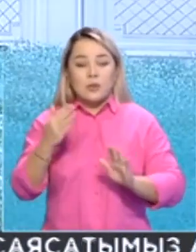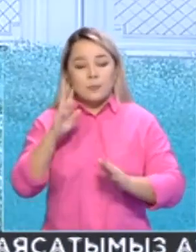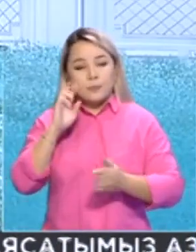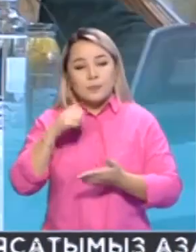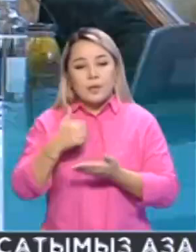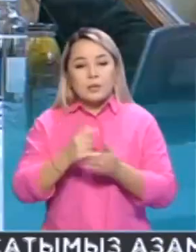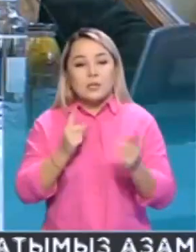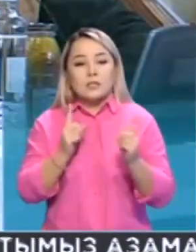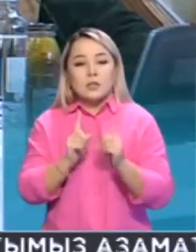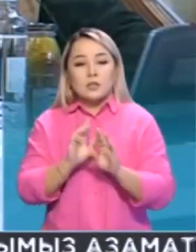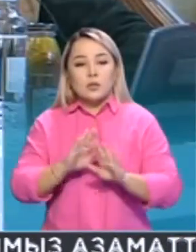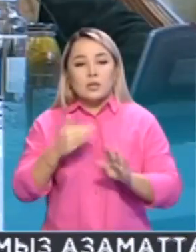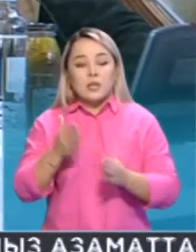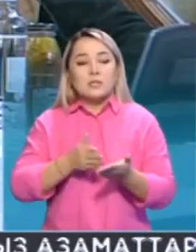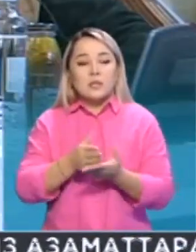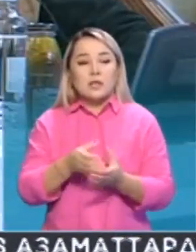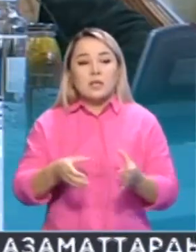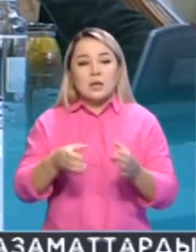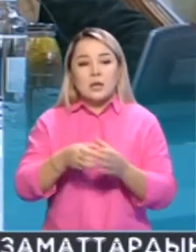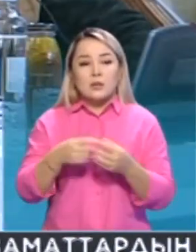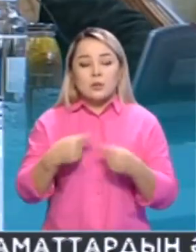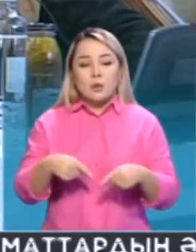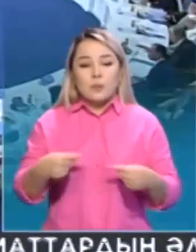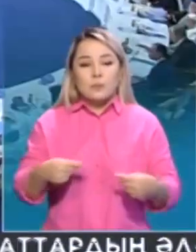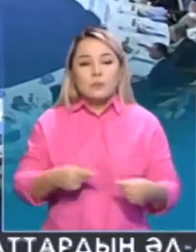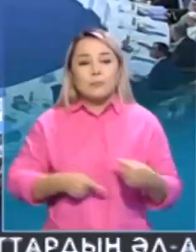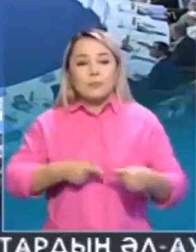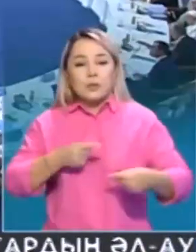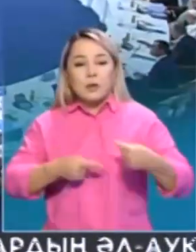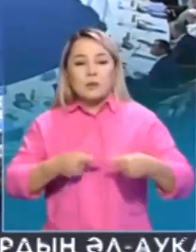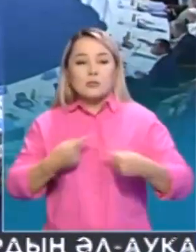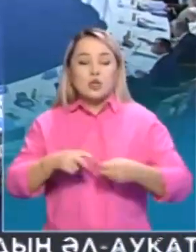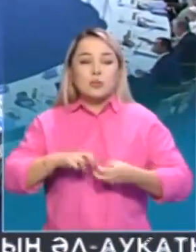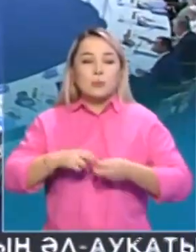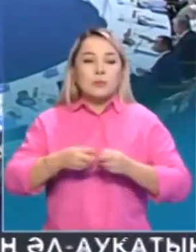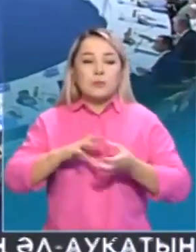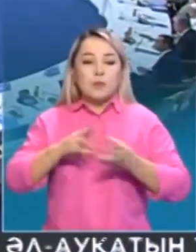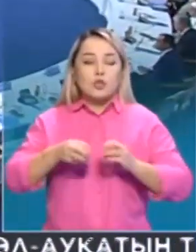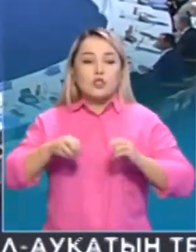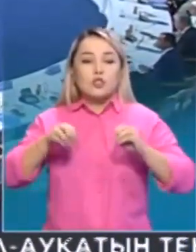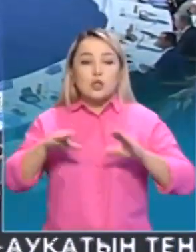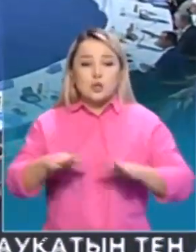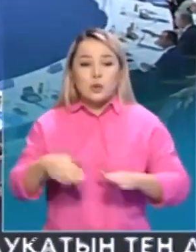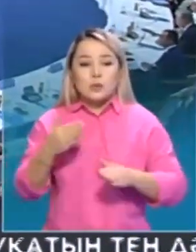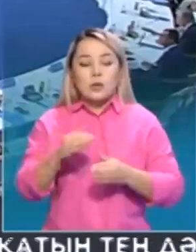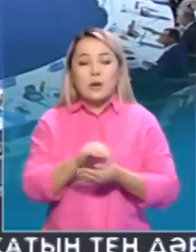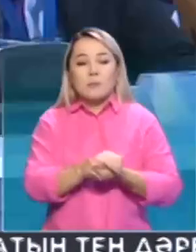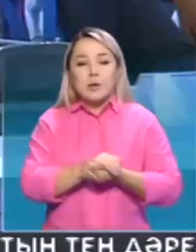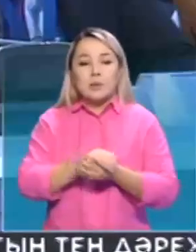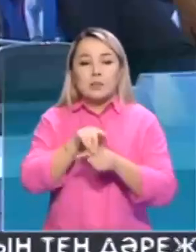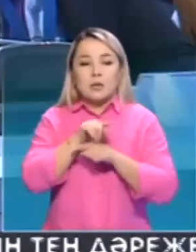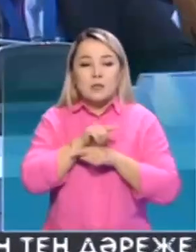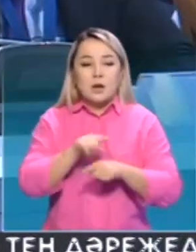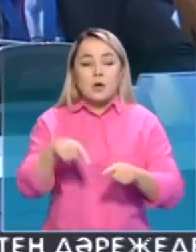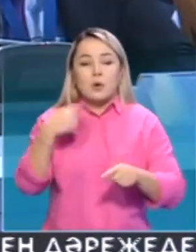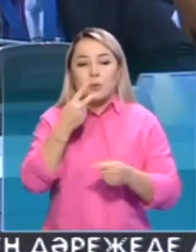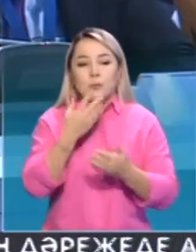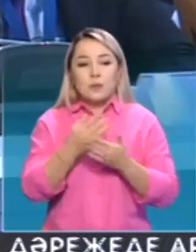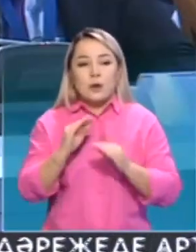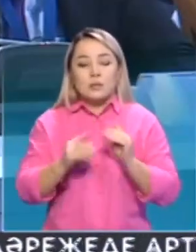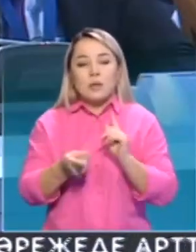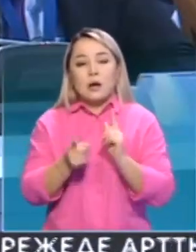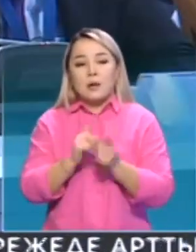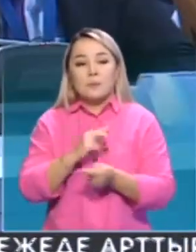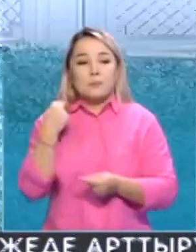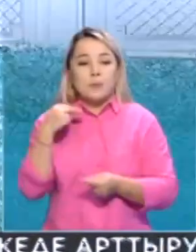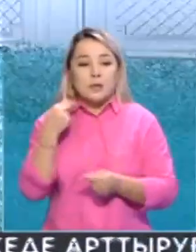басшыларының кездесуі ғана емес, саяси шиеленістер мен түрлі деңгейдегі дауларды шешуге сеп болып, бейбітшілікті насихаттау құралына айналған. Президент